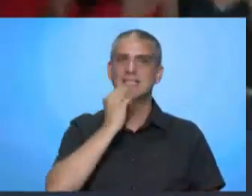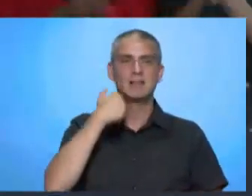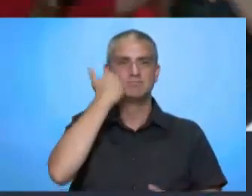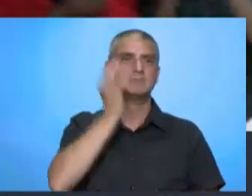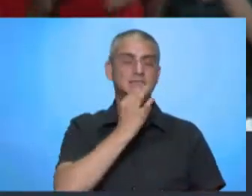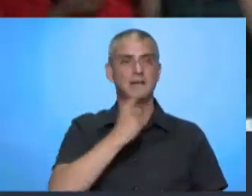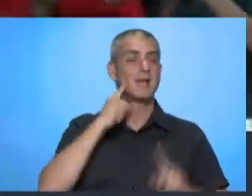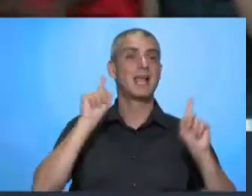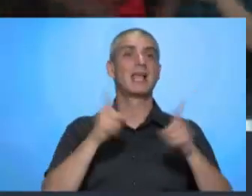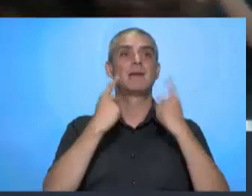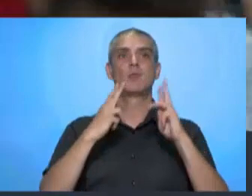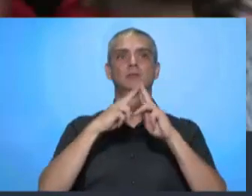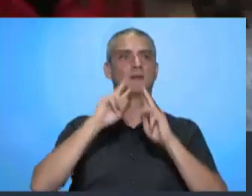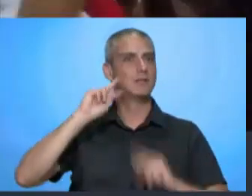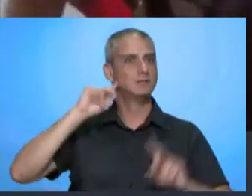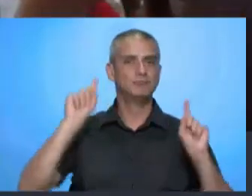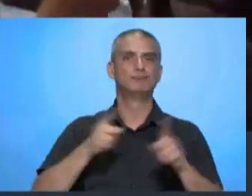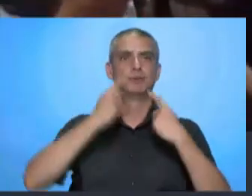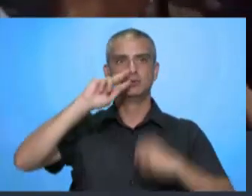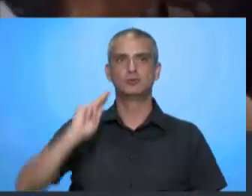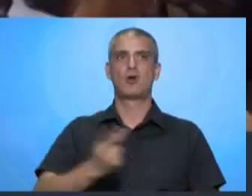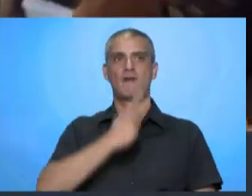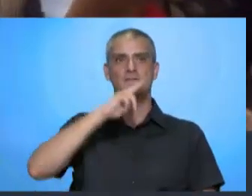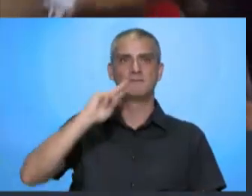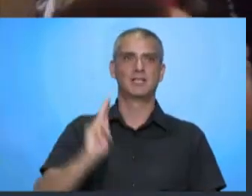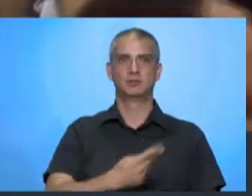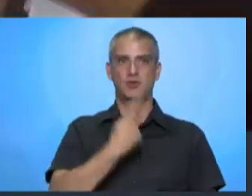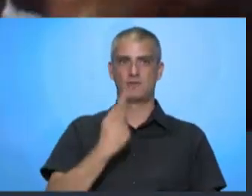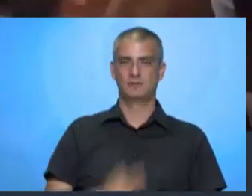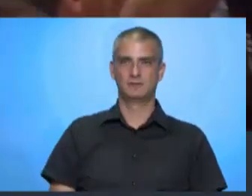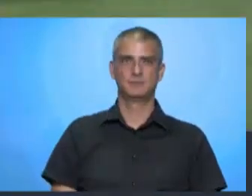ההמנון הצרפתי נשמע שוב ושוב.